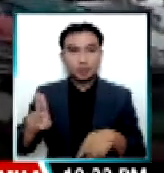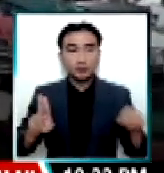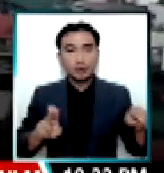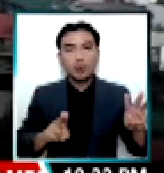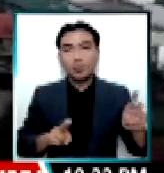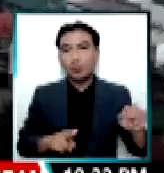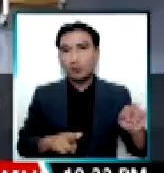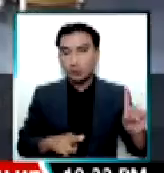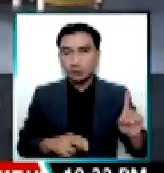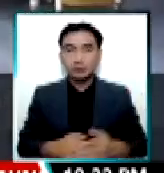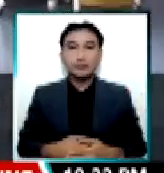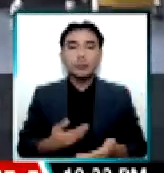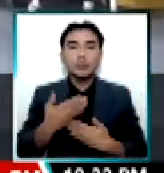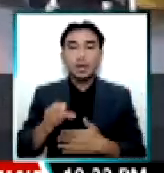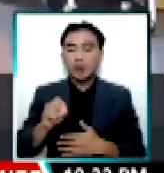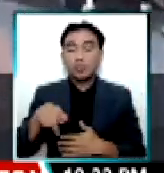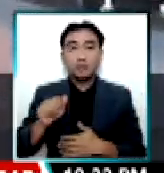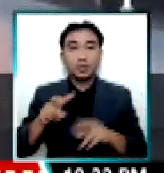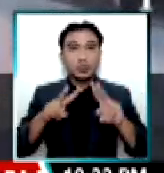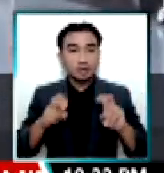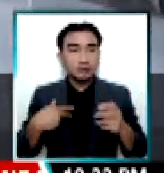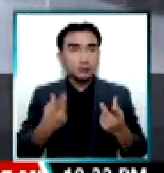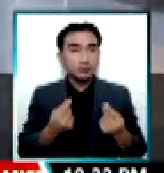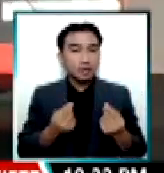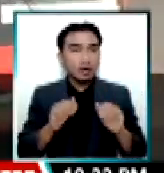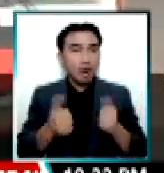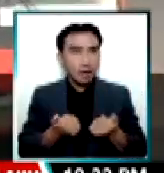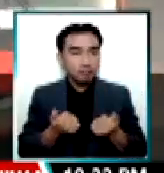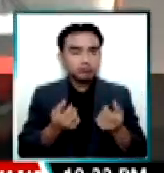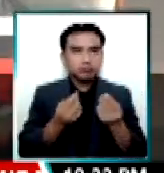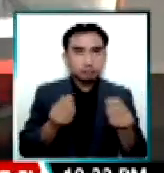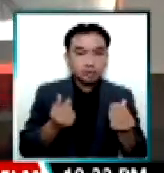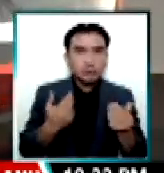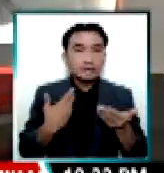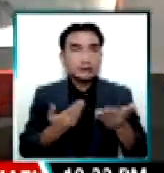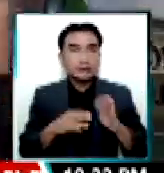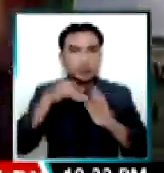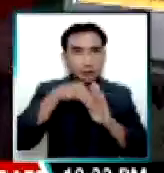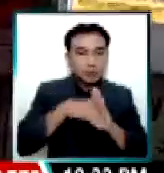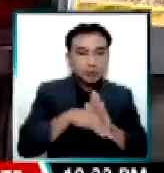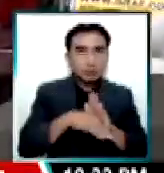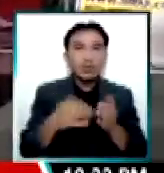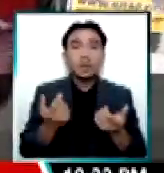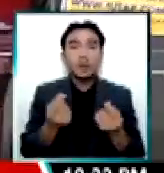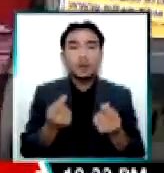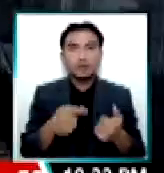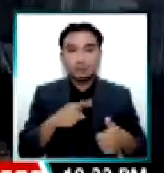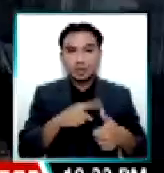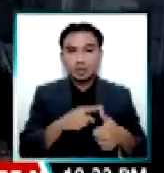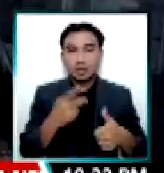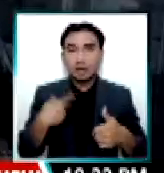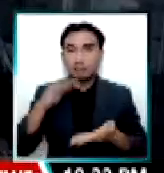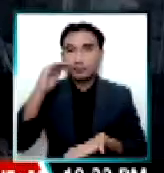Nagmungkahi ang Okta ng ilang pwedeng gawin para maawat ang posibleng surge ulit ng mga kaso. Kabila ang pagbabawas sa kapasidad sa pampublikong transportasyon